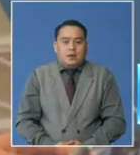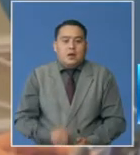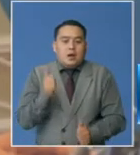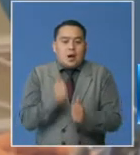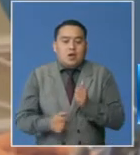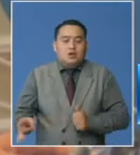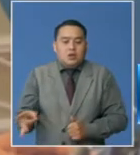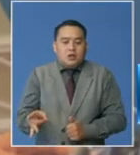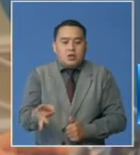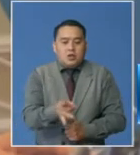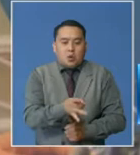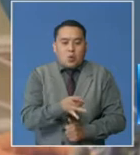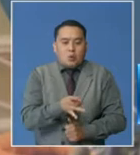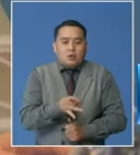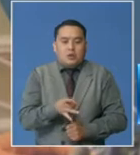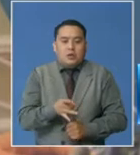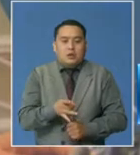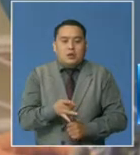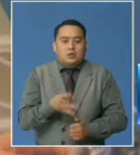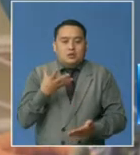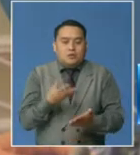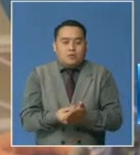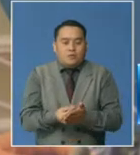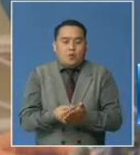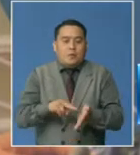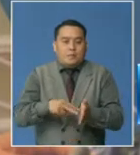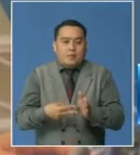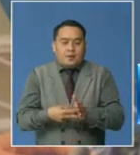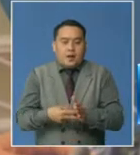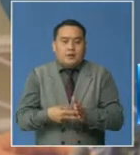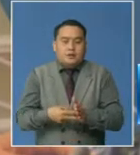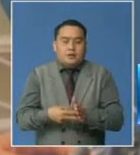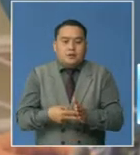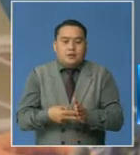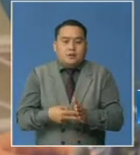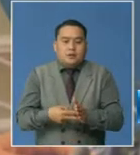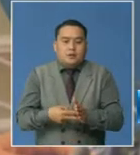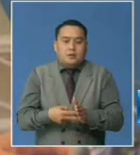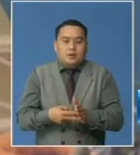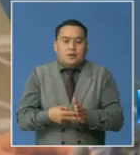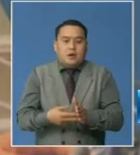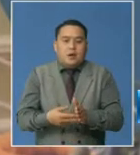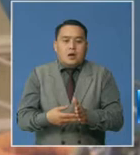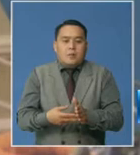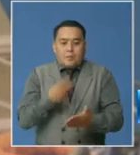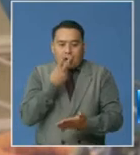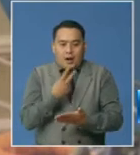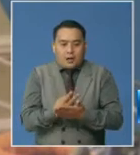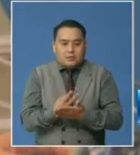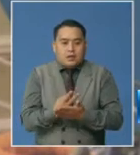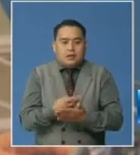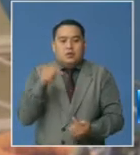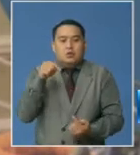должен разработать региональные дорожные карты. Так, давайте договоримся. В данной дорожной карте должны быть отражены